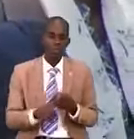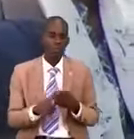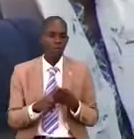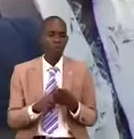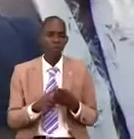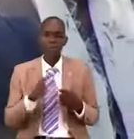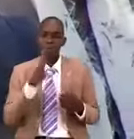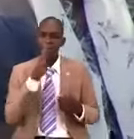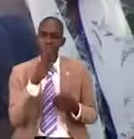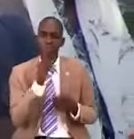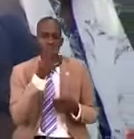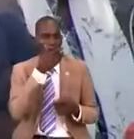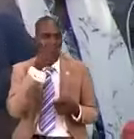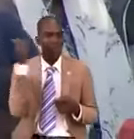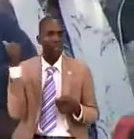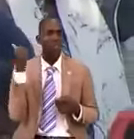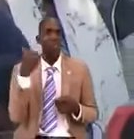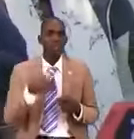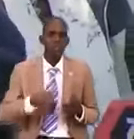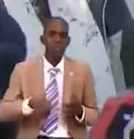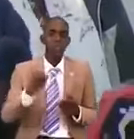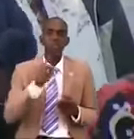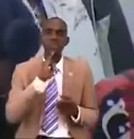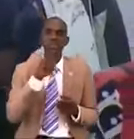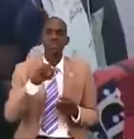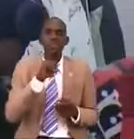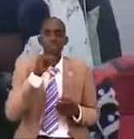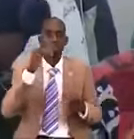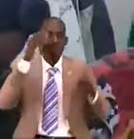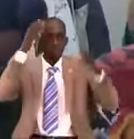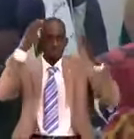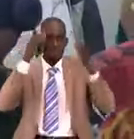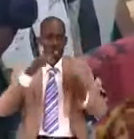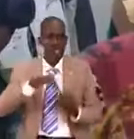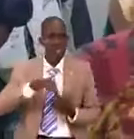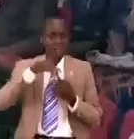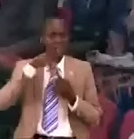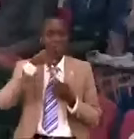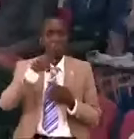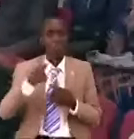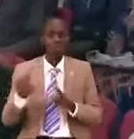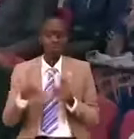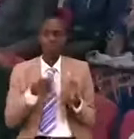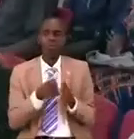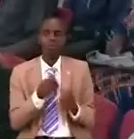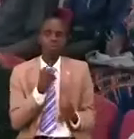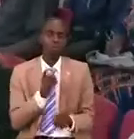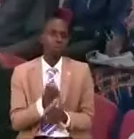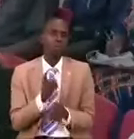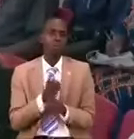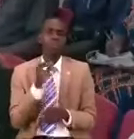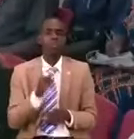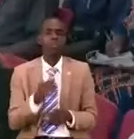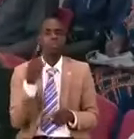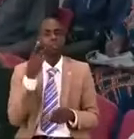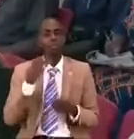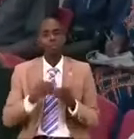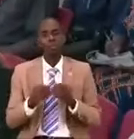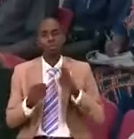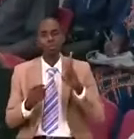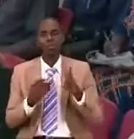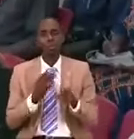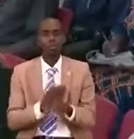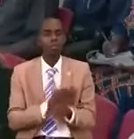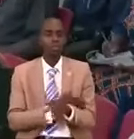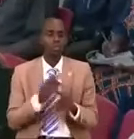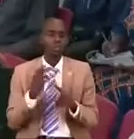couronné deuxième élément maintenant cultiver le courage enlevant pour le